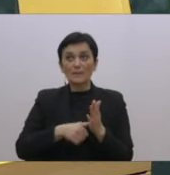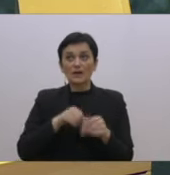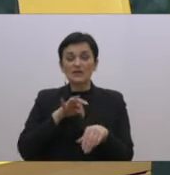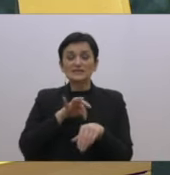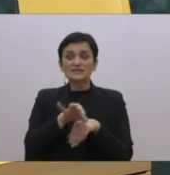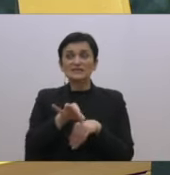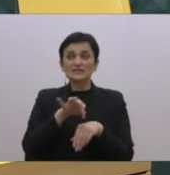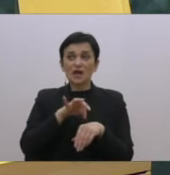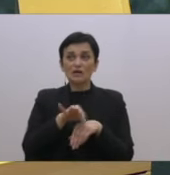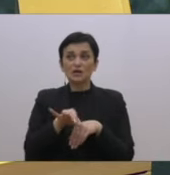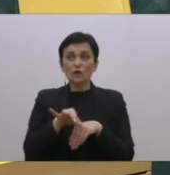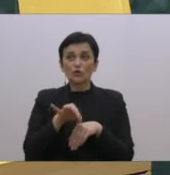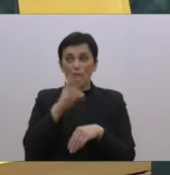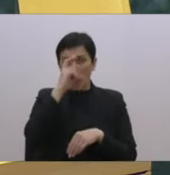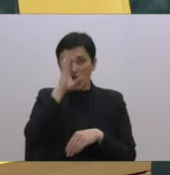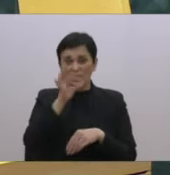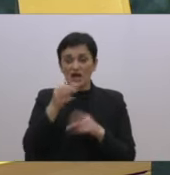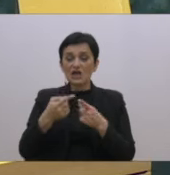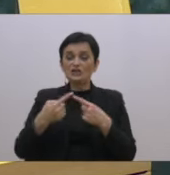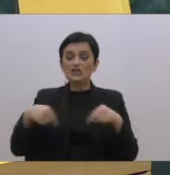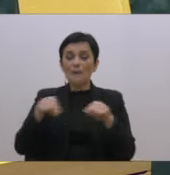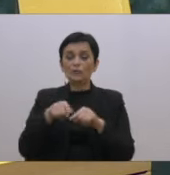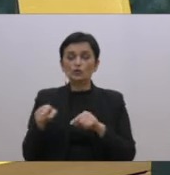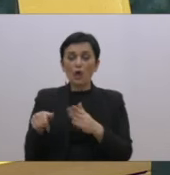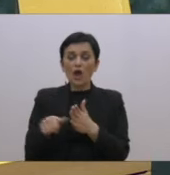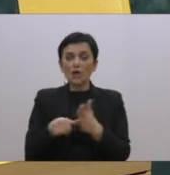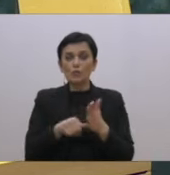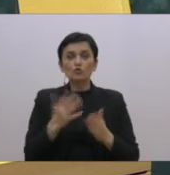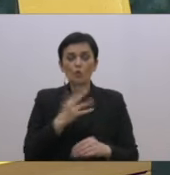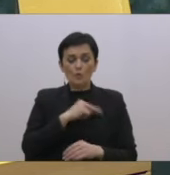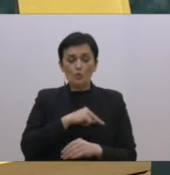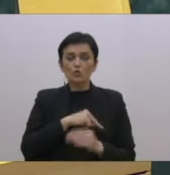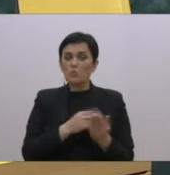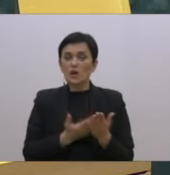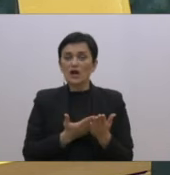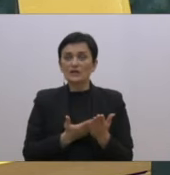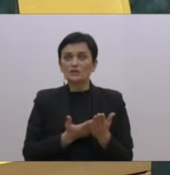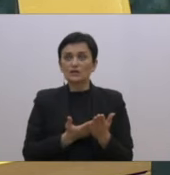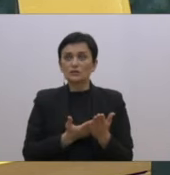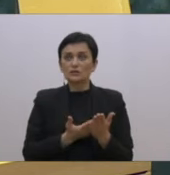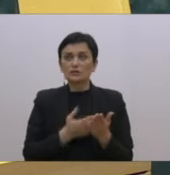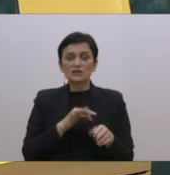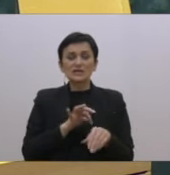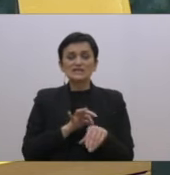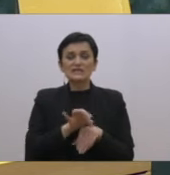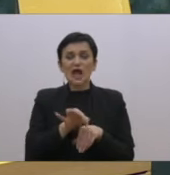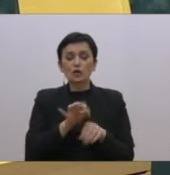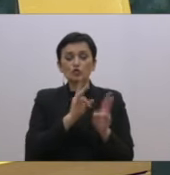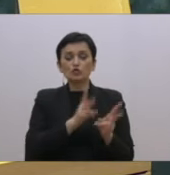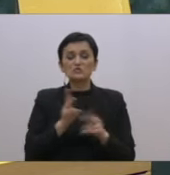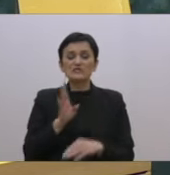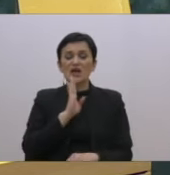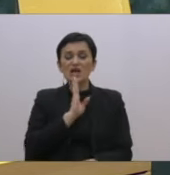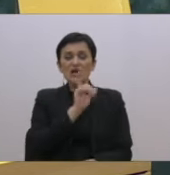ძალადობის იმ არასამთავრობო ორგანიზაციებს, რომლებიც მუშაობენ მაგალითად ძალადობის მსხვერპლ ქალებზე